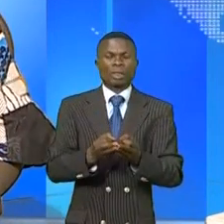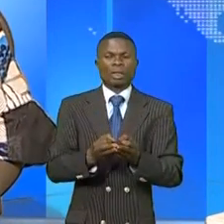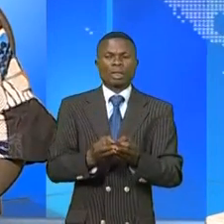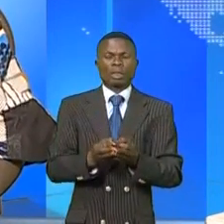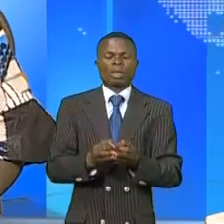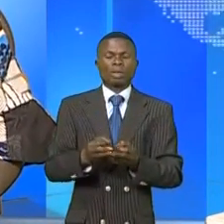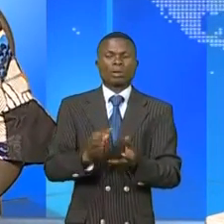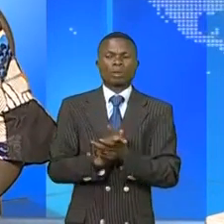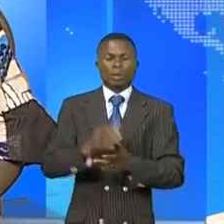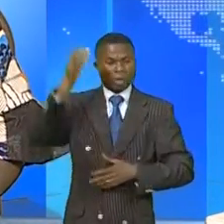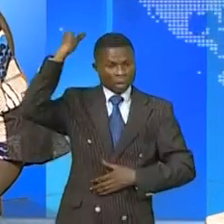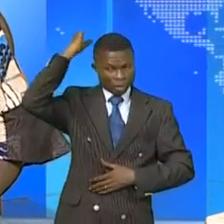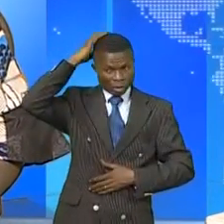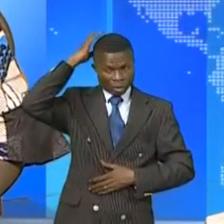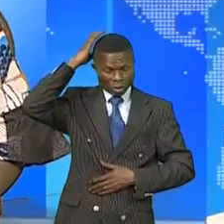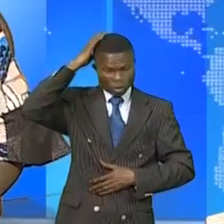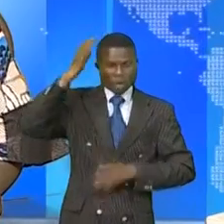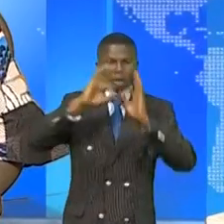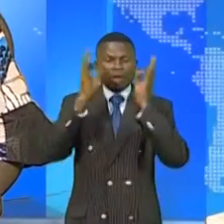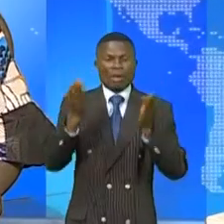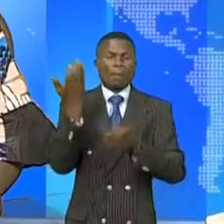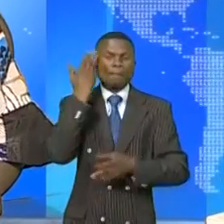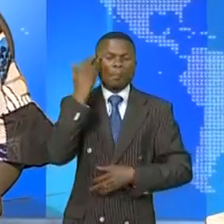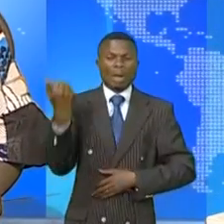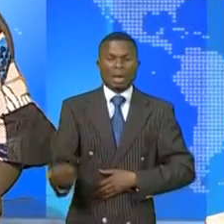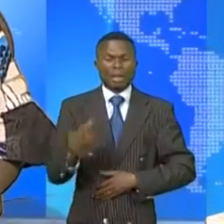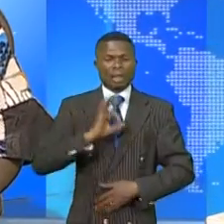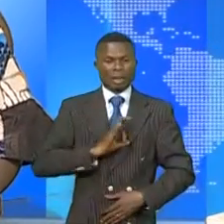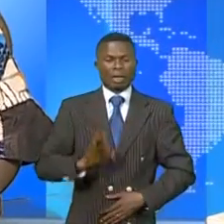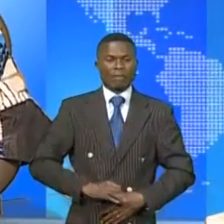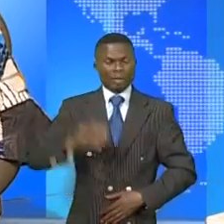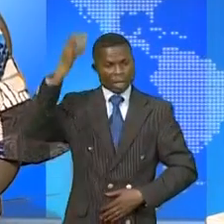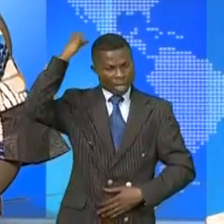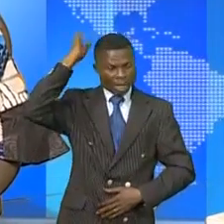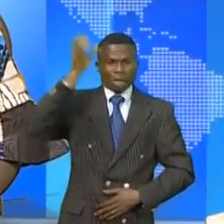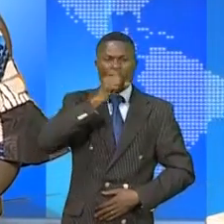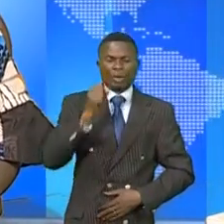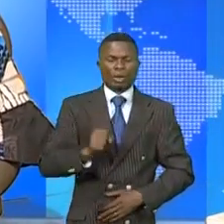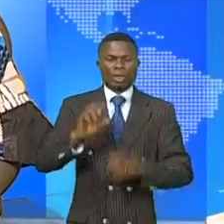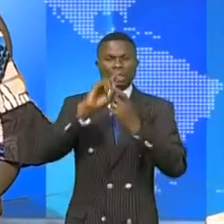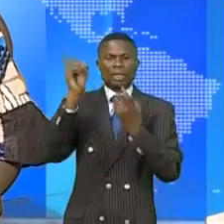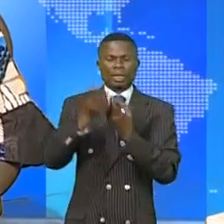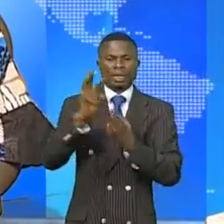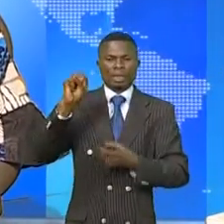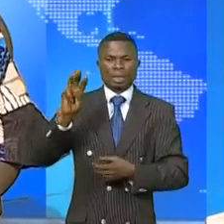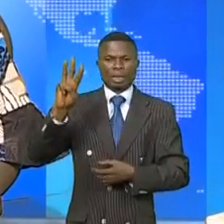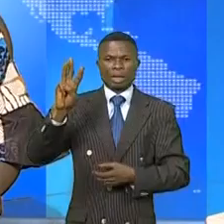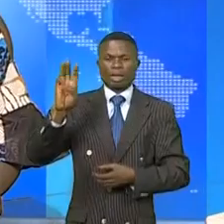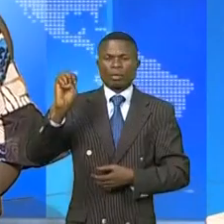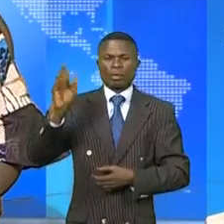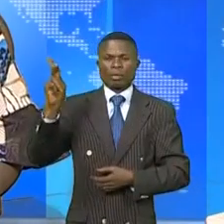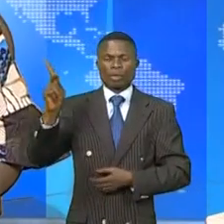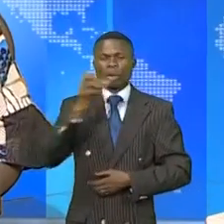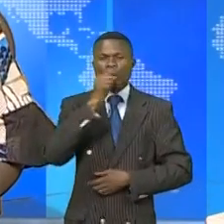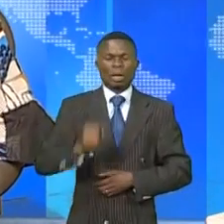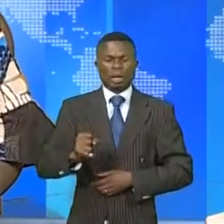feu, Monseigneur Gérard Mulumba Kalemba, évêque émérite du diocèse de Mweka et ancien chef de